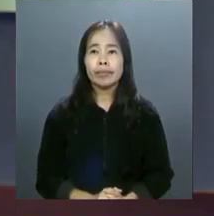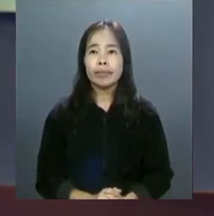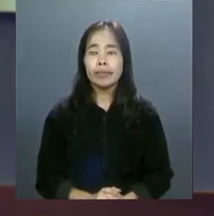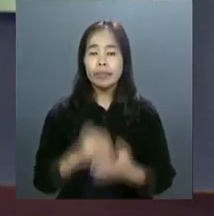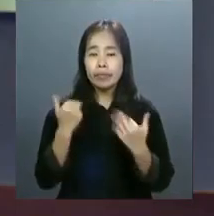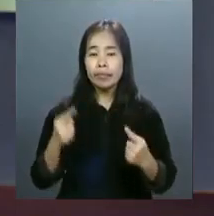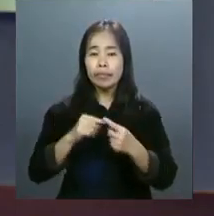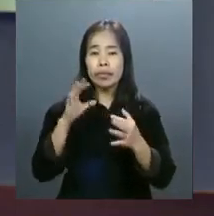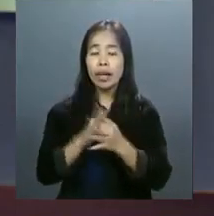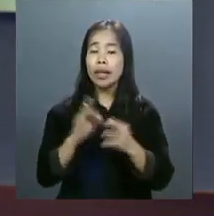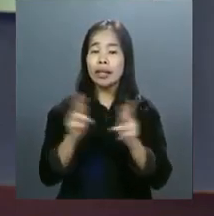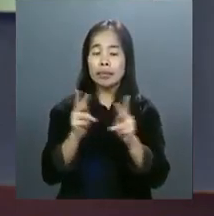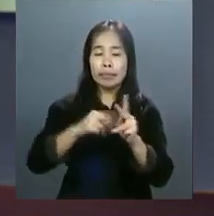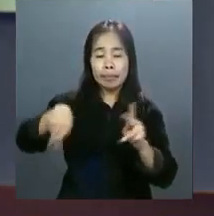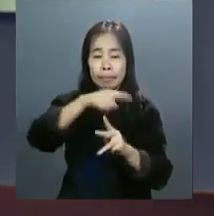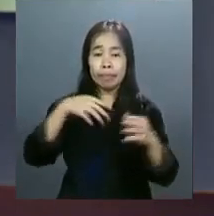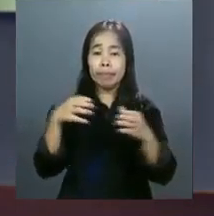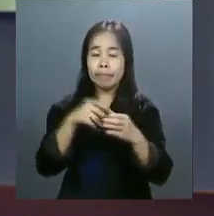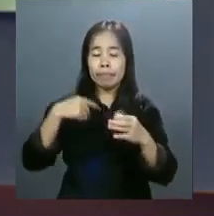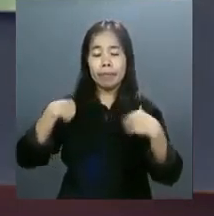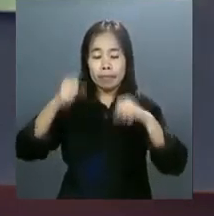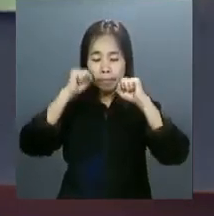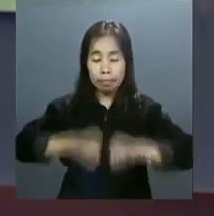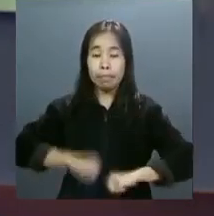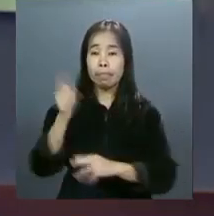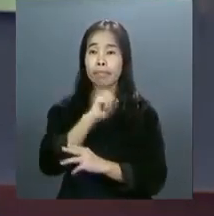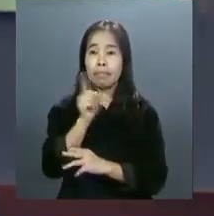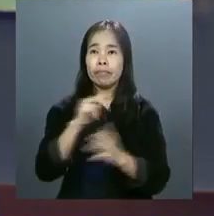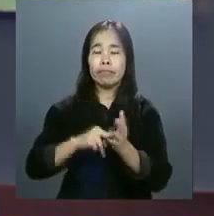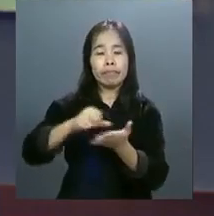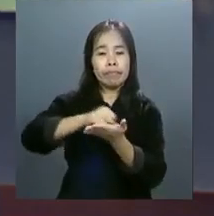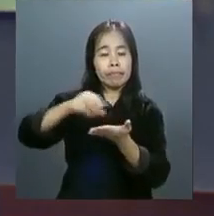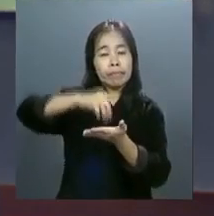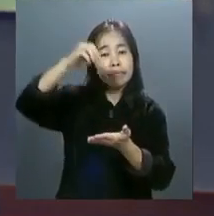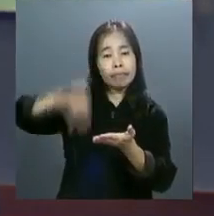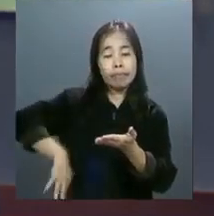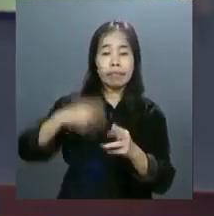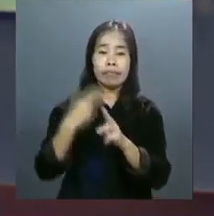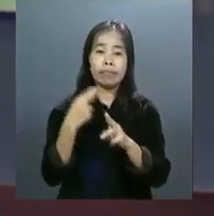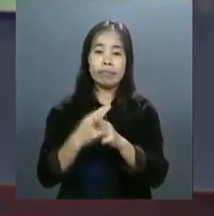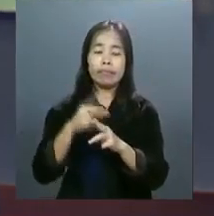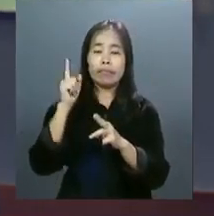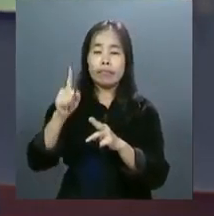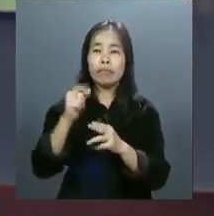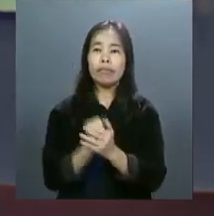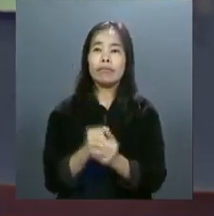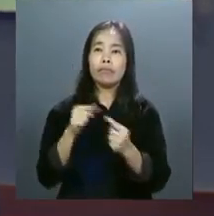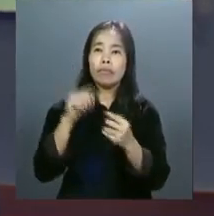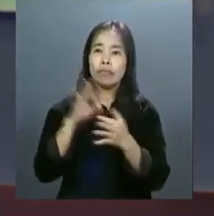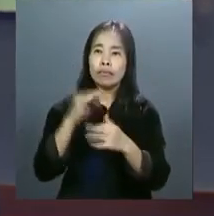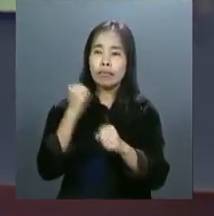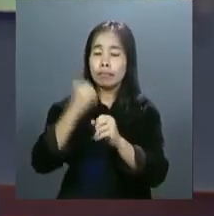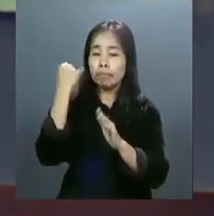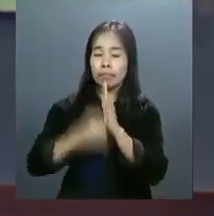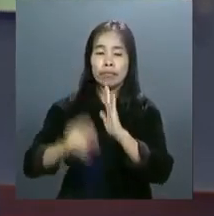คณะกรรมการวุฒิสภาบราซิลมีมติให้เริ่มกระบวนการถอดถอนประธานาธิบดีดิลมารูเซฟออกจากตำแหน่งในข้อหาละเมิดกฎหมาย